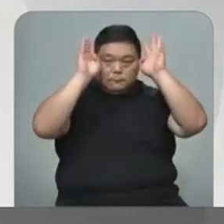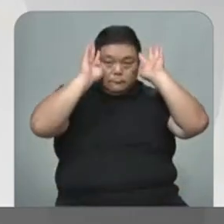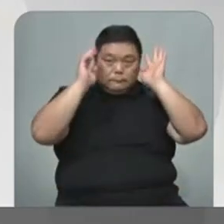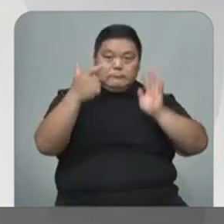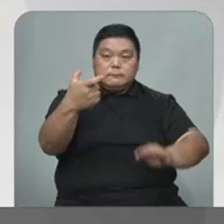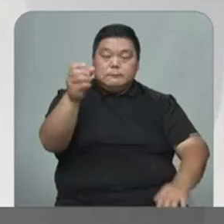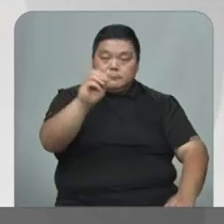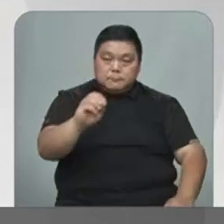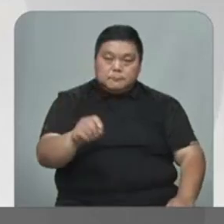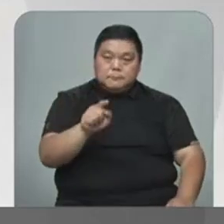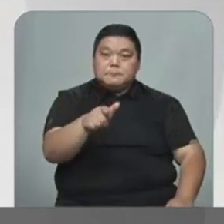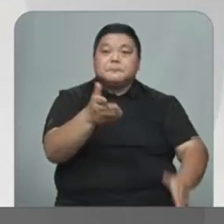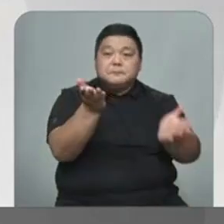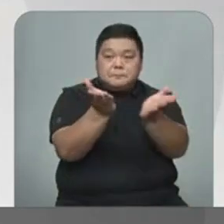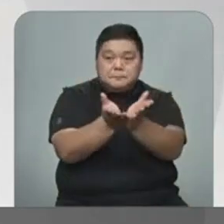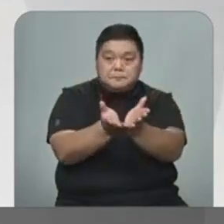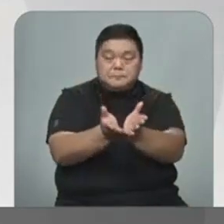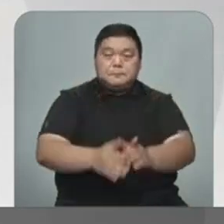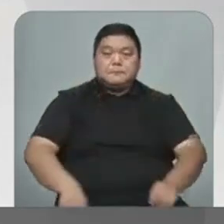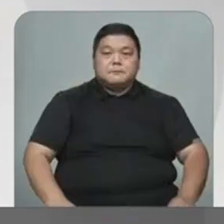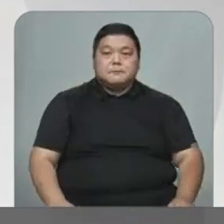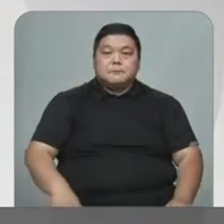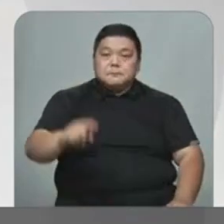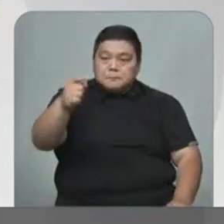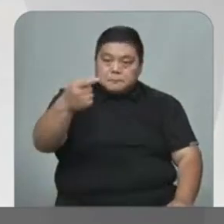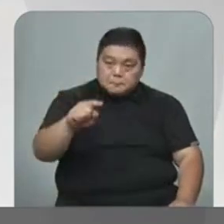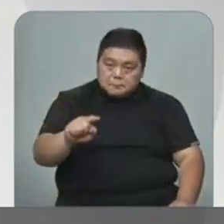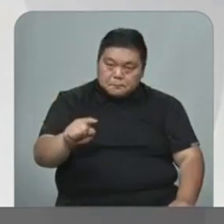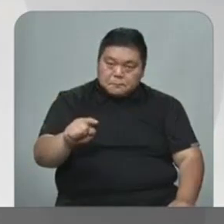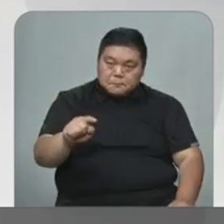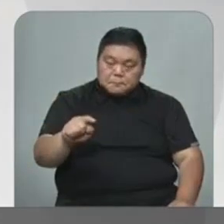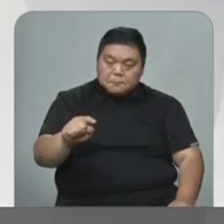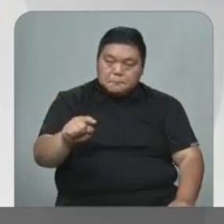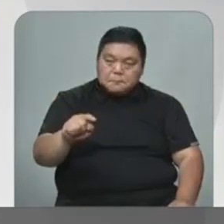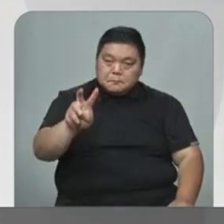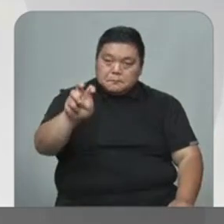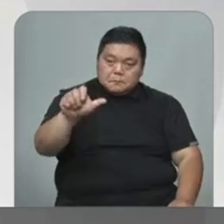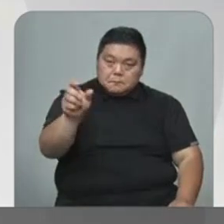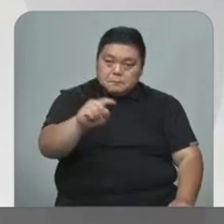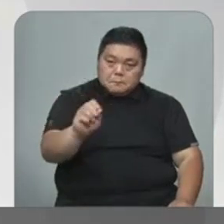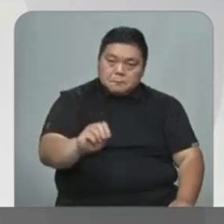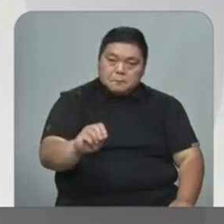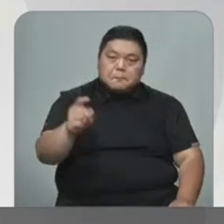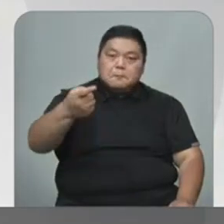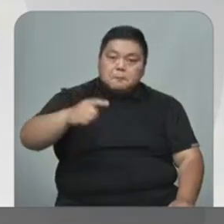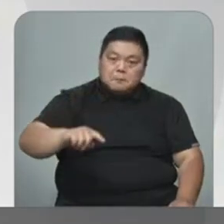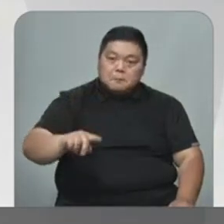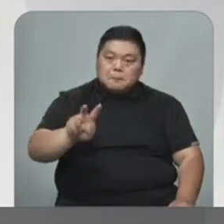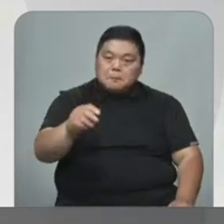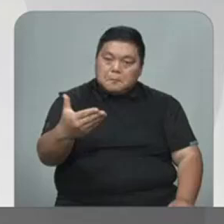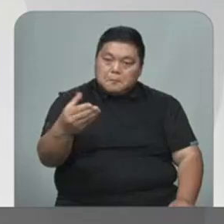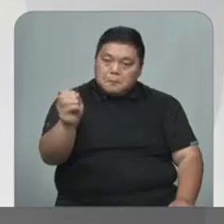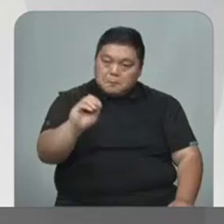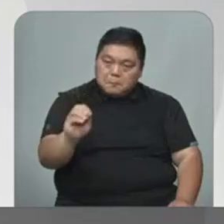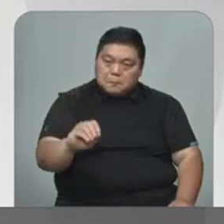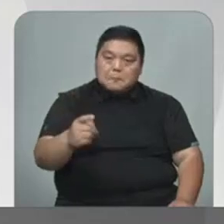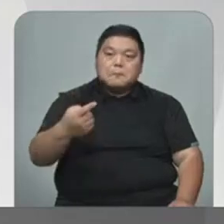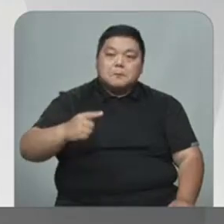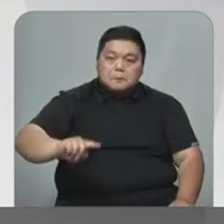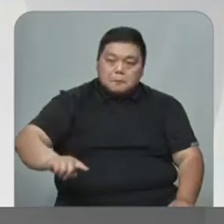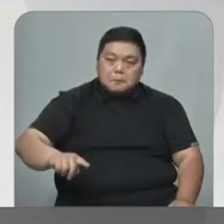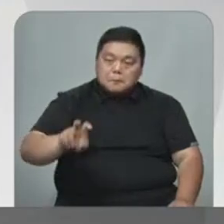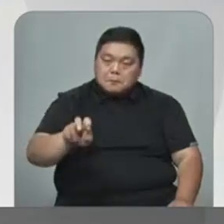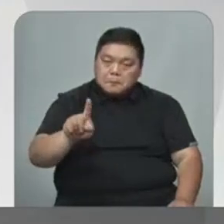60% 정부 공고에 따랐지만 사립대인 가톨릭 관동대는 35% 연세대 원주의대